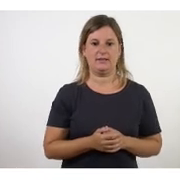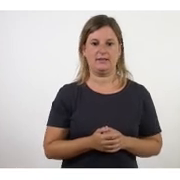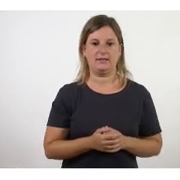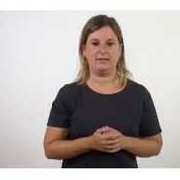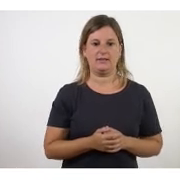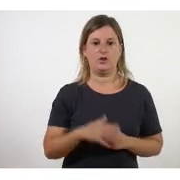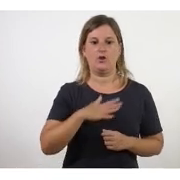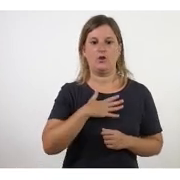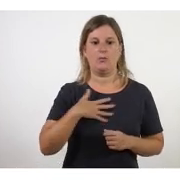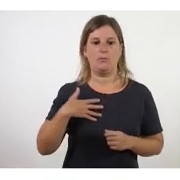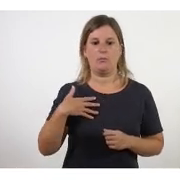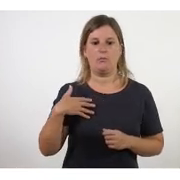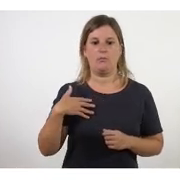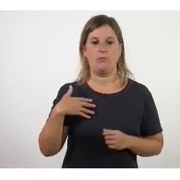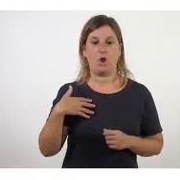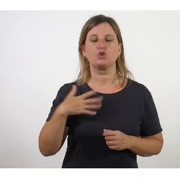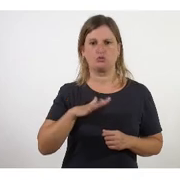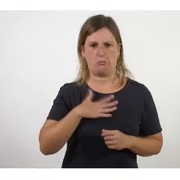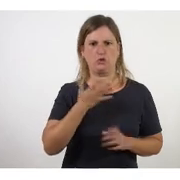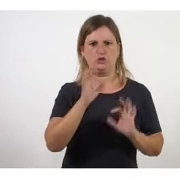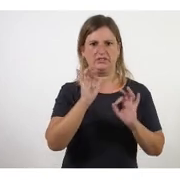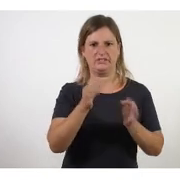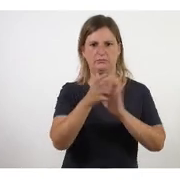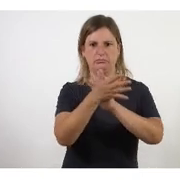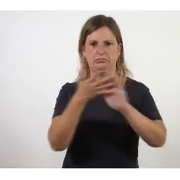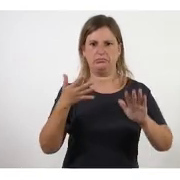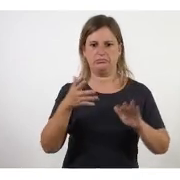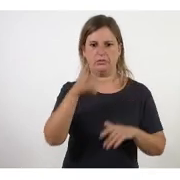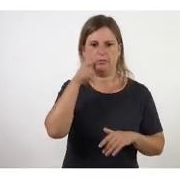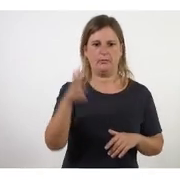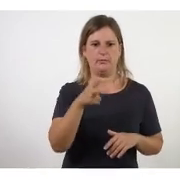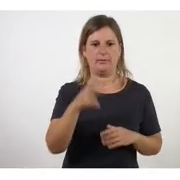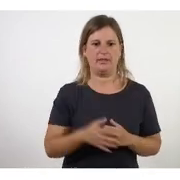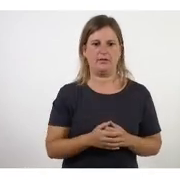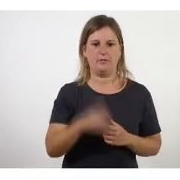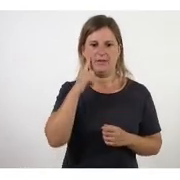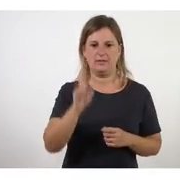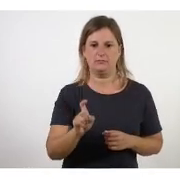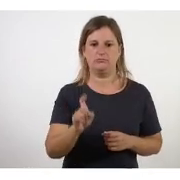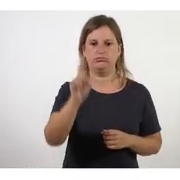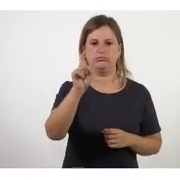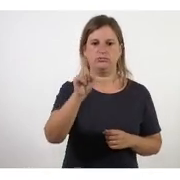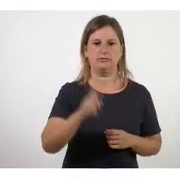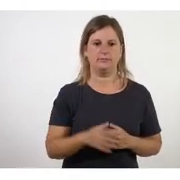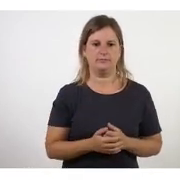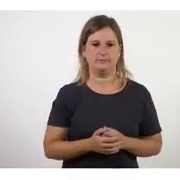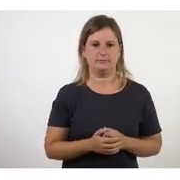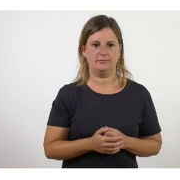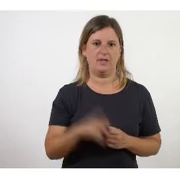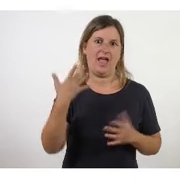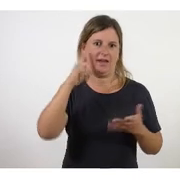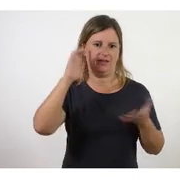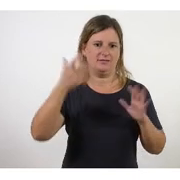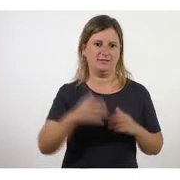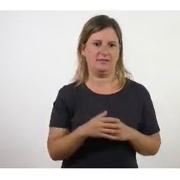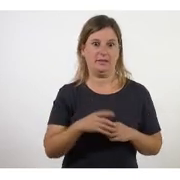vale? Pots augmentar la velocitat del vídeo, vale? Pots fer-lo més ràpid. Aquí ho farem una miqueta al cabra. Aquesta data per